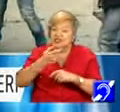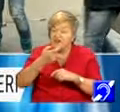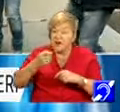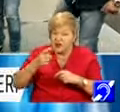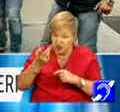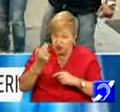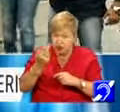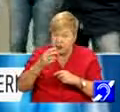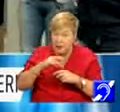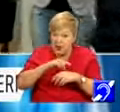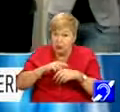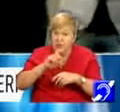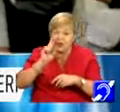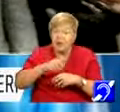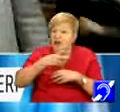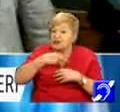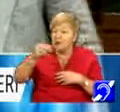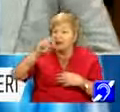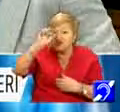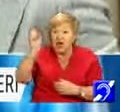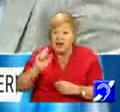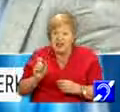cu destinația Roma.